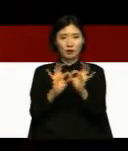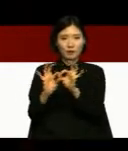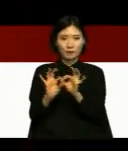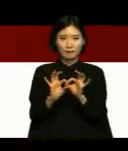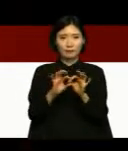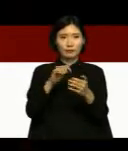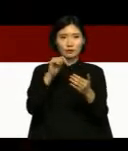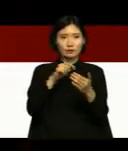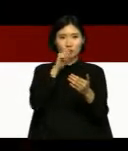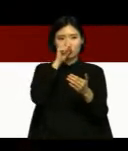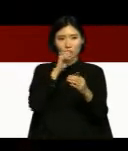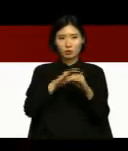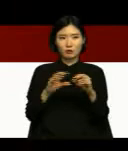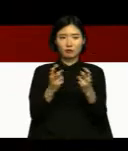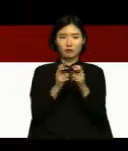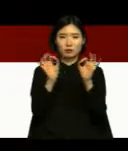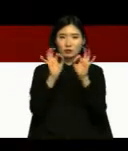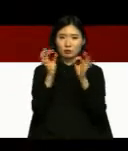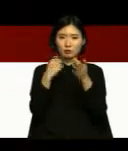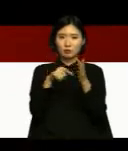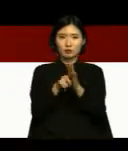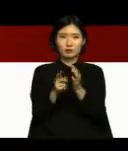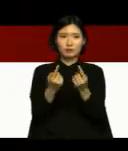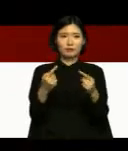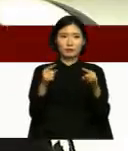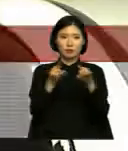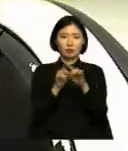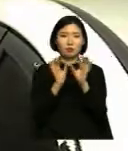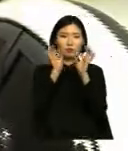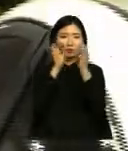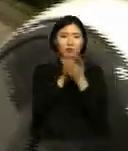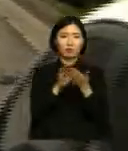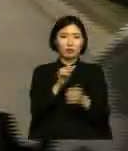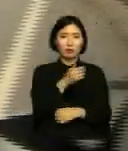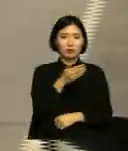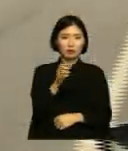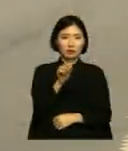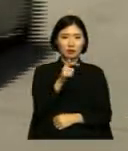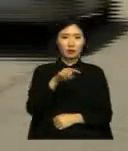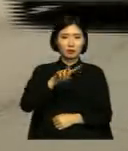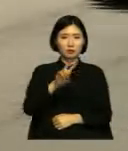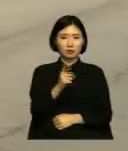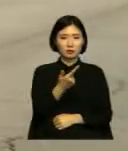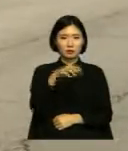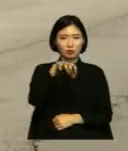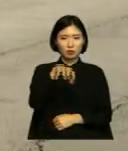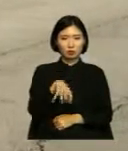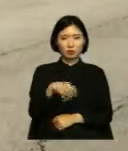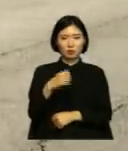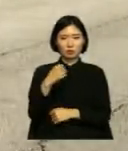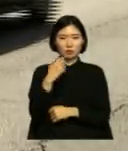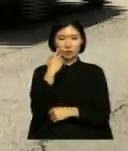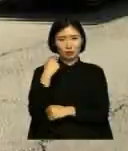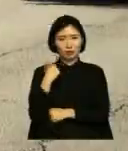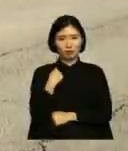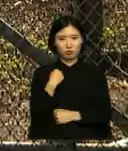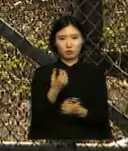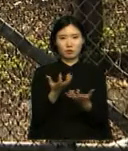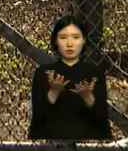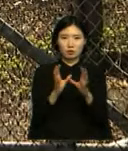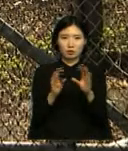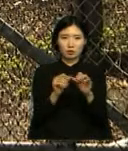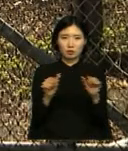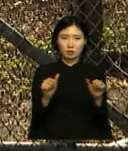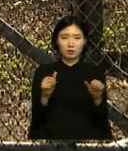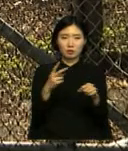노는 선수로 으 써볼게 하남시 하산곡동 에 있는 캠프 앨범 부지는 지난 2005년